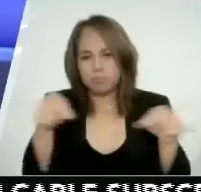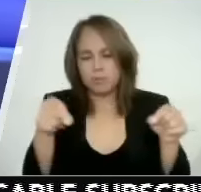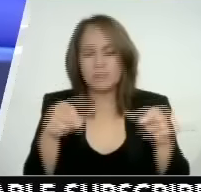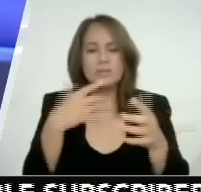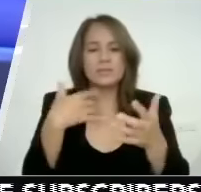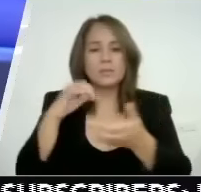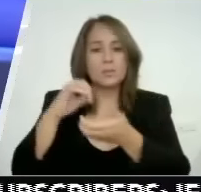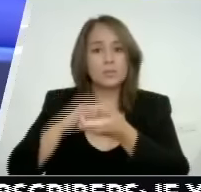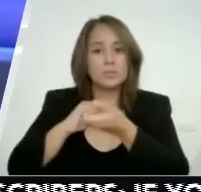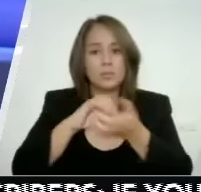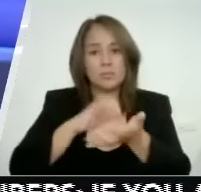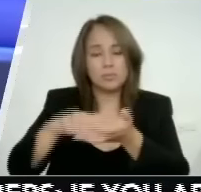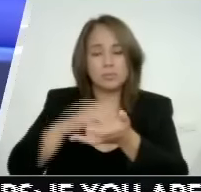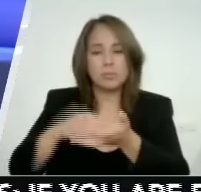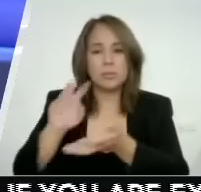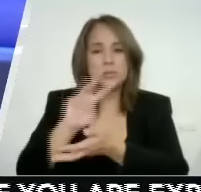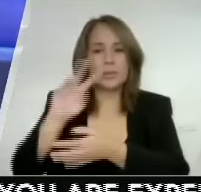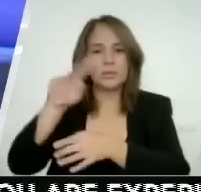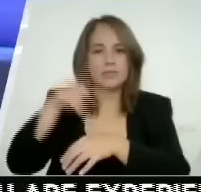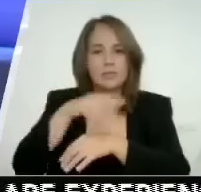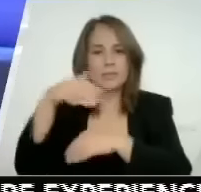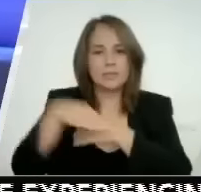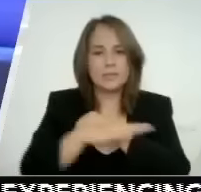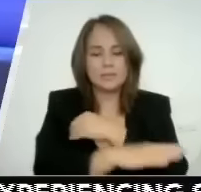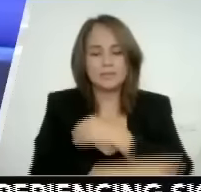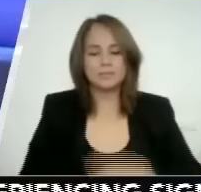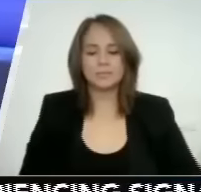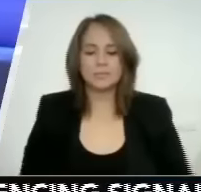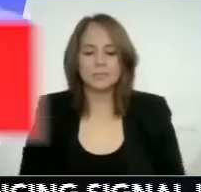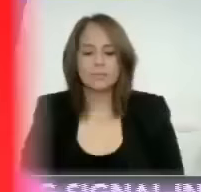Sea. At nakatutok live, si Ian Cruz.